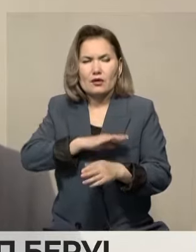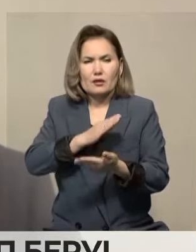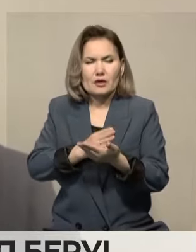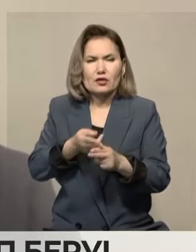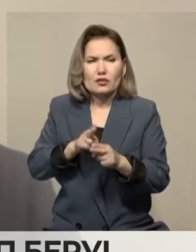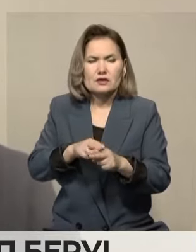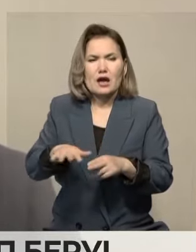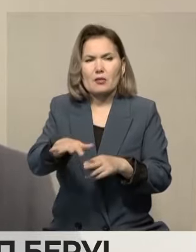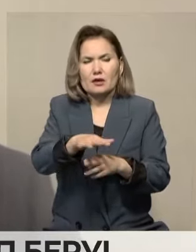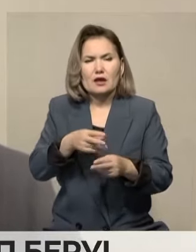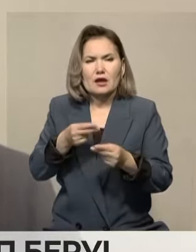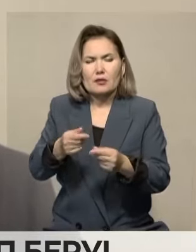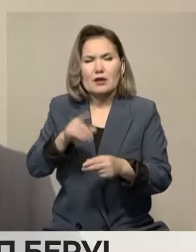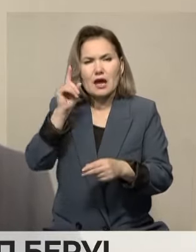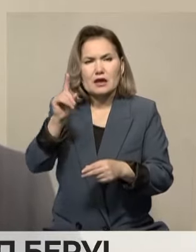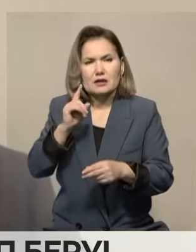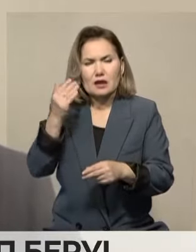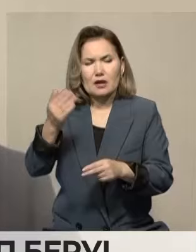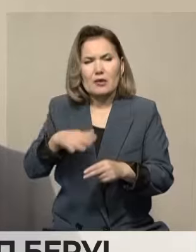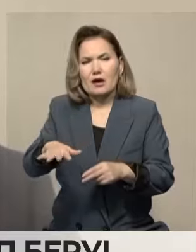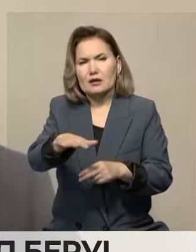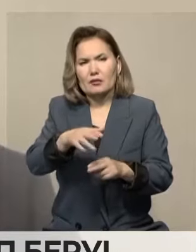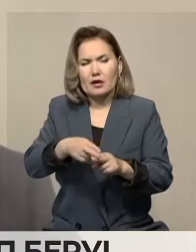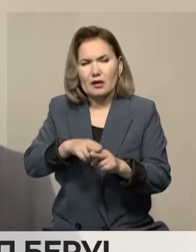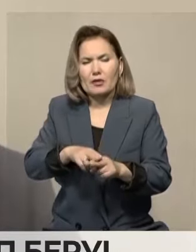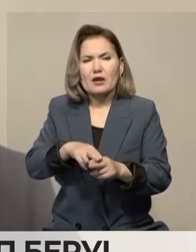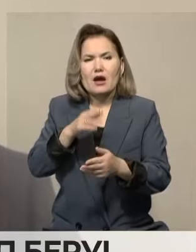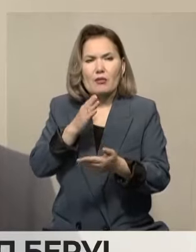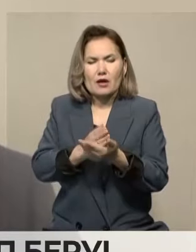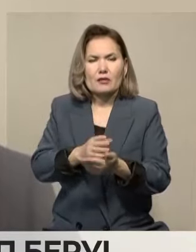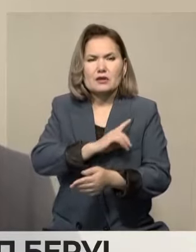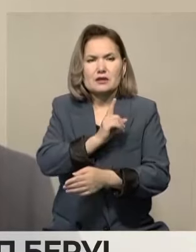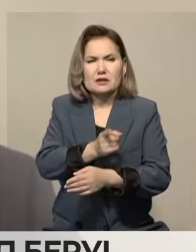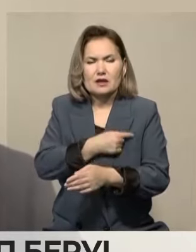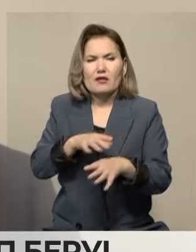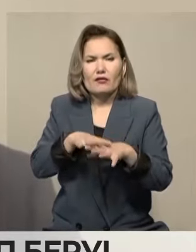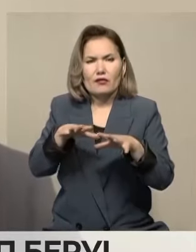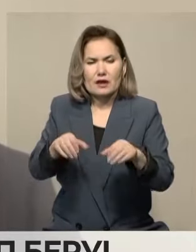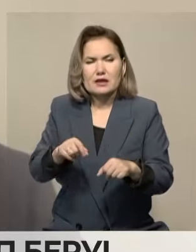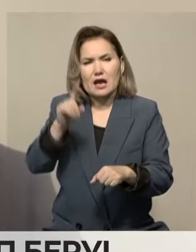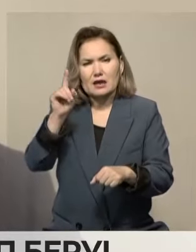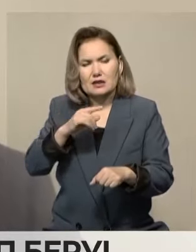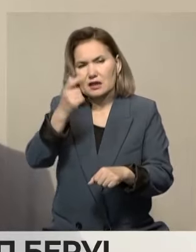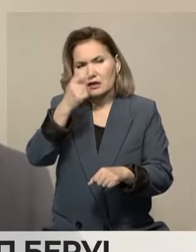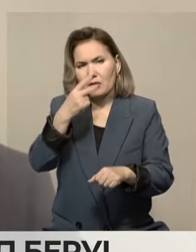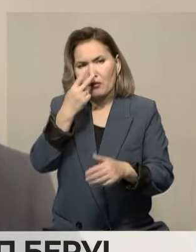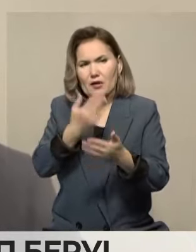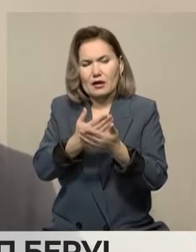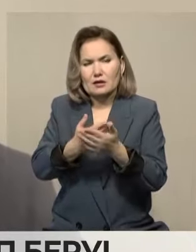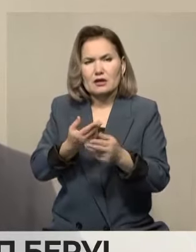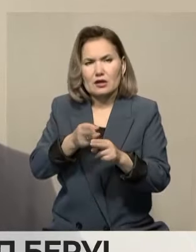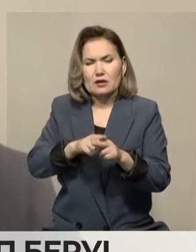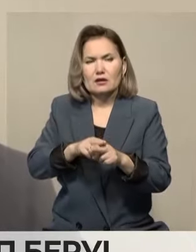аймаққа. Өйткені бұл Израильдің аймақта мен бармын, мен ең күштімін деген сигналы